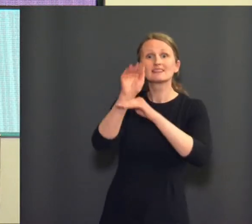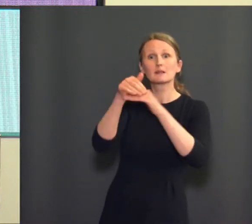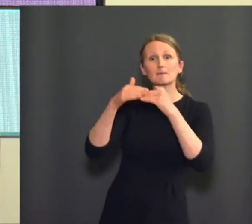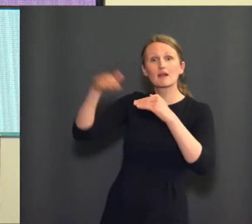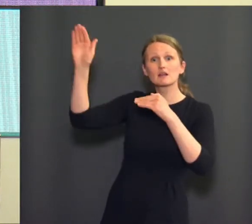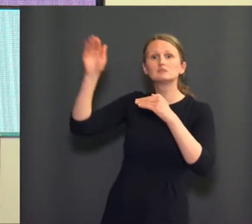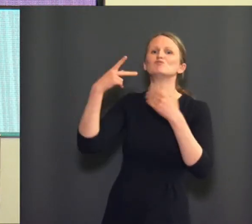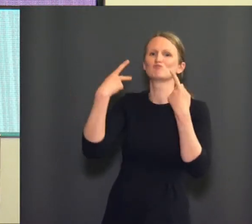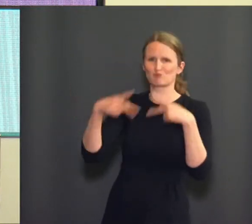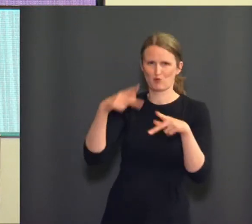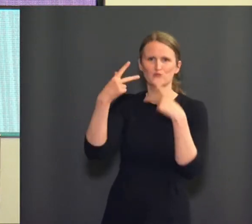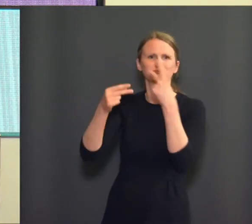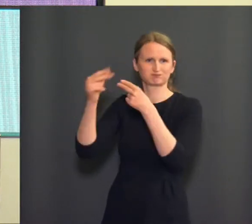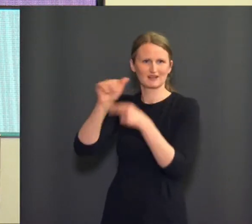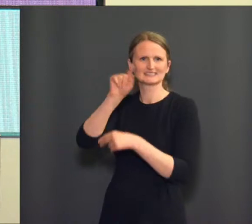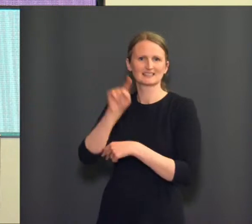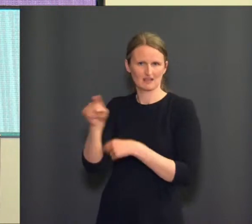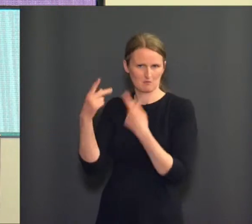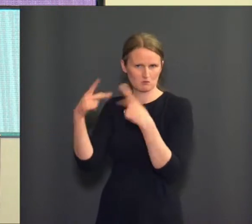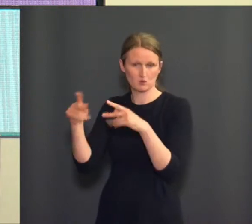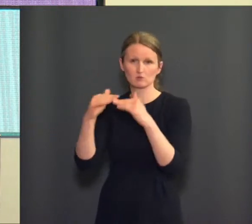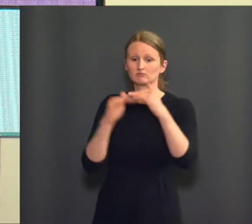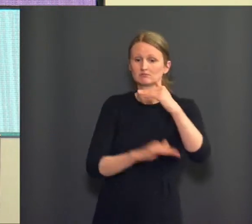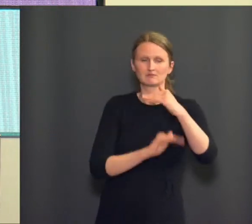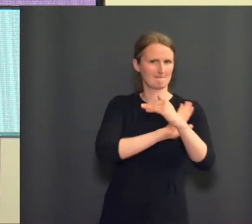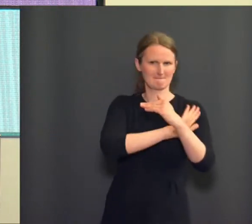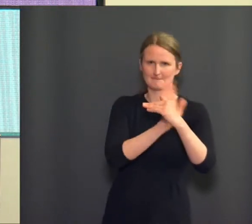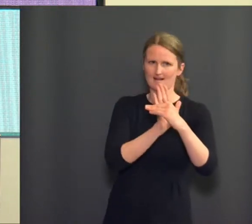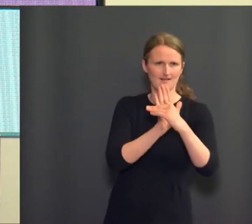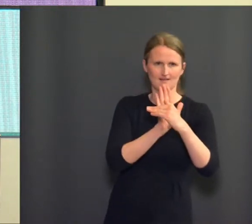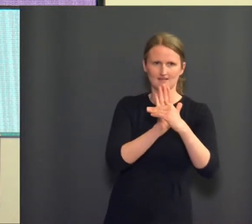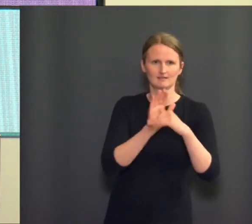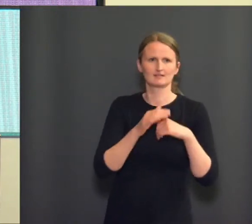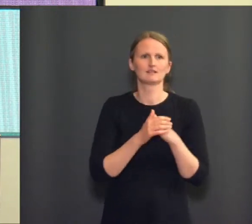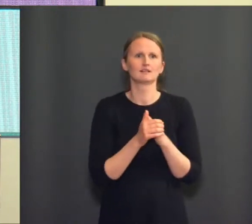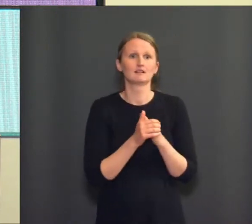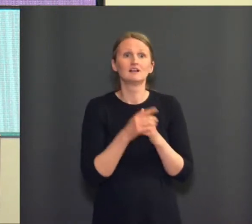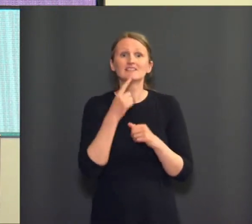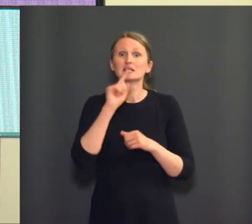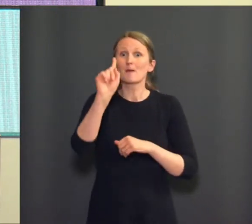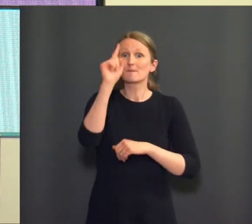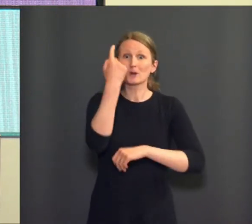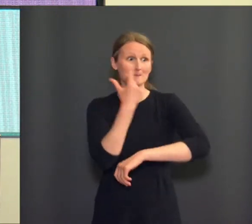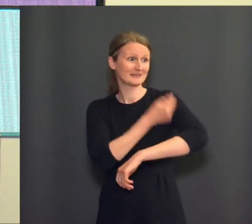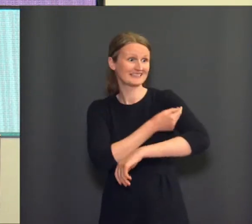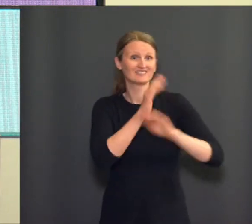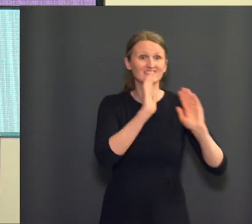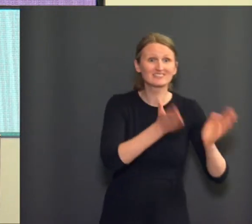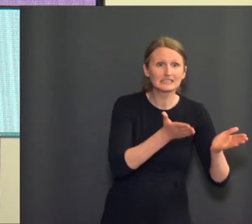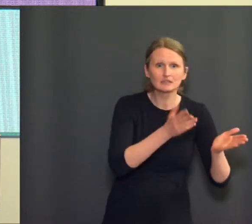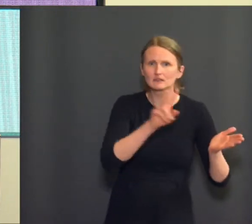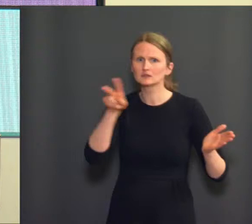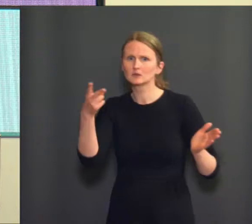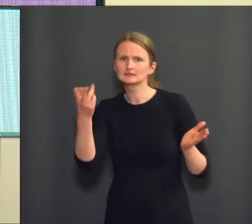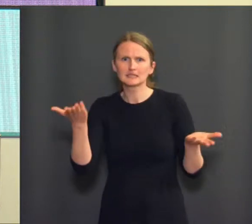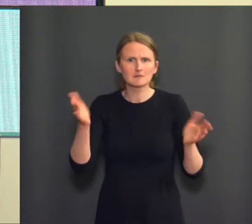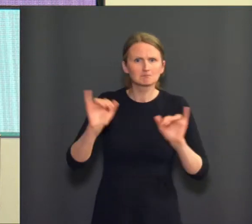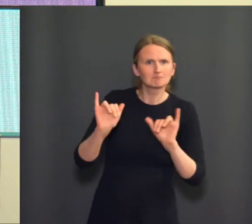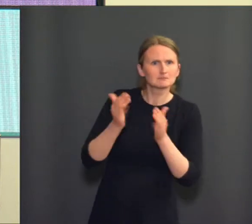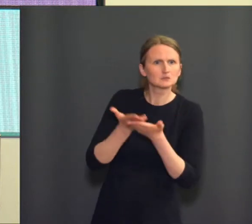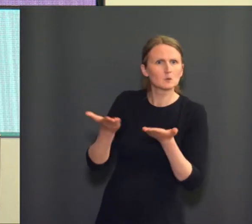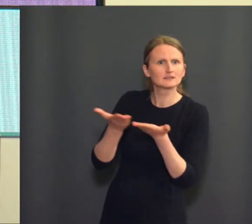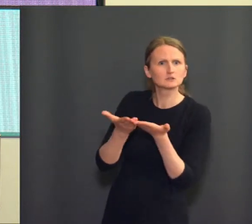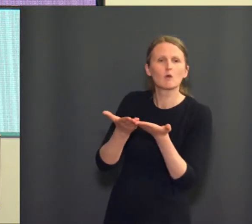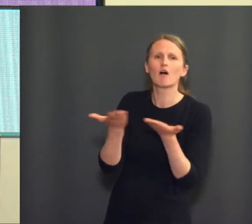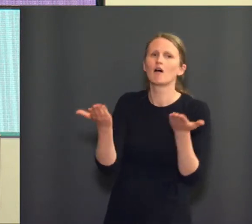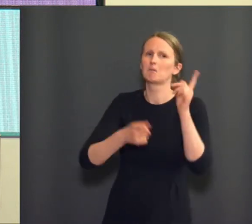Donc, se pose la question de savoir que fait-on pour la deuxième dose. Certains États ont déjà décidé maintenant qu'ils allaient opter pour